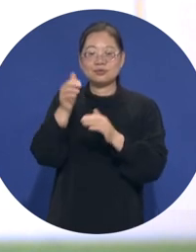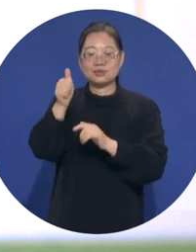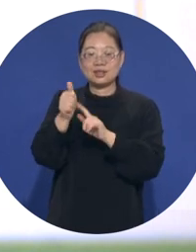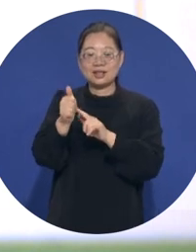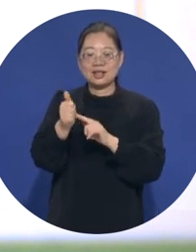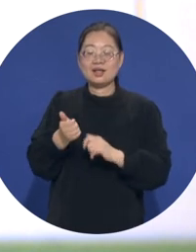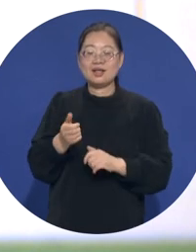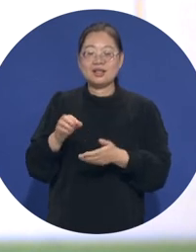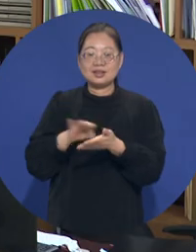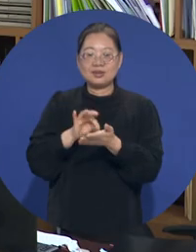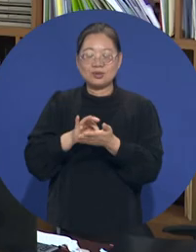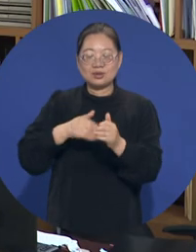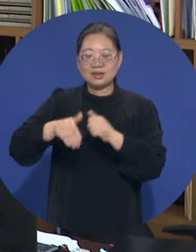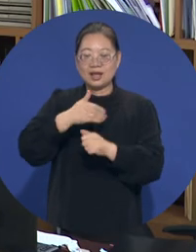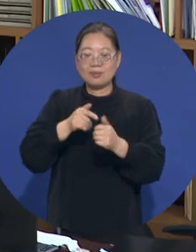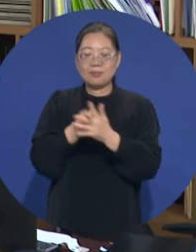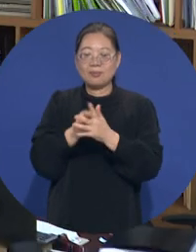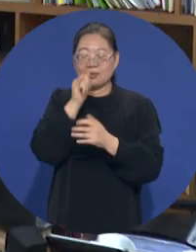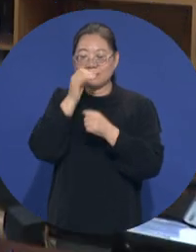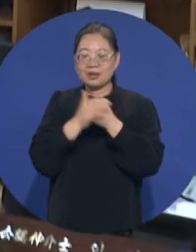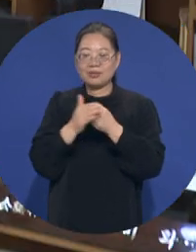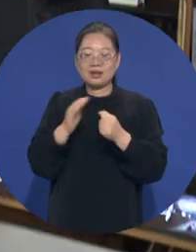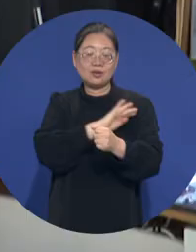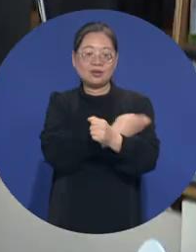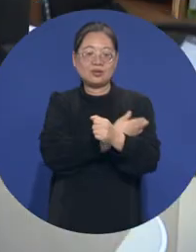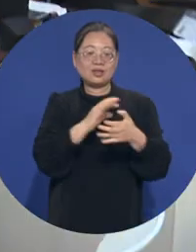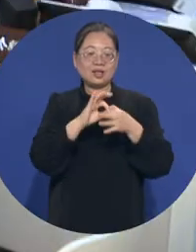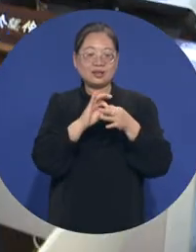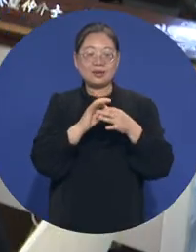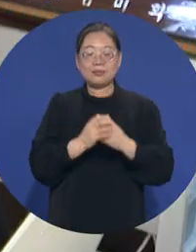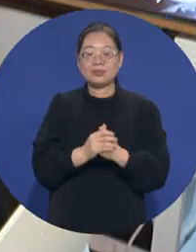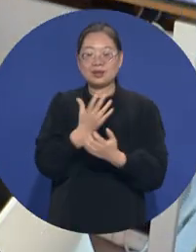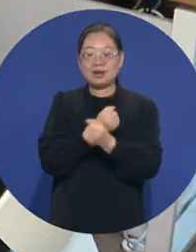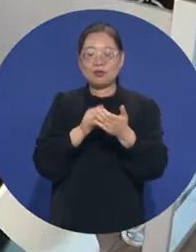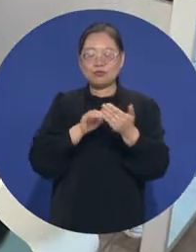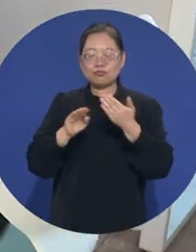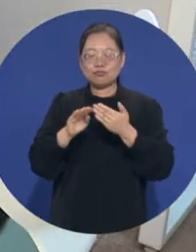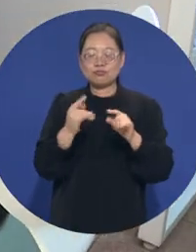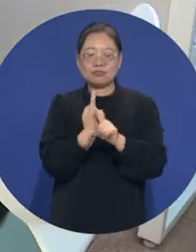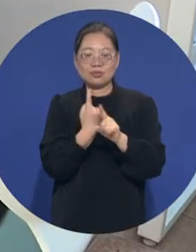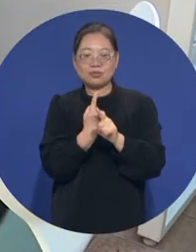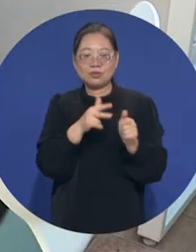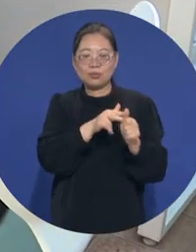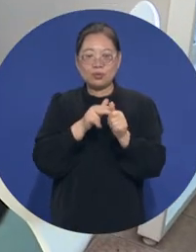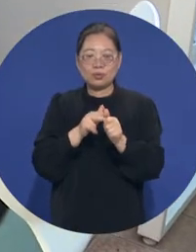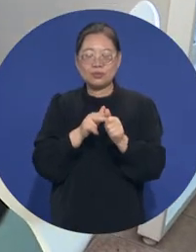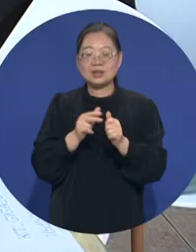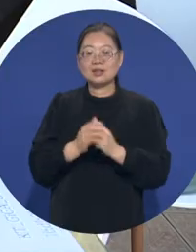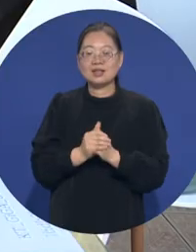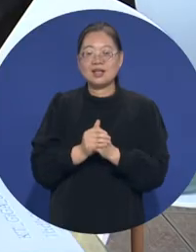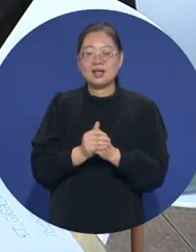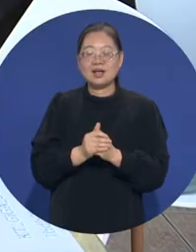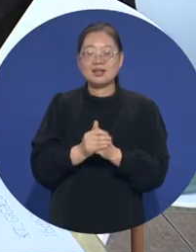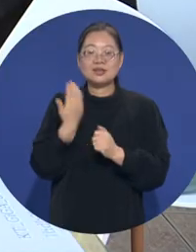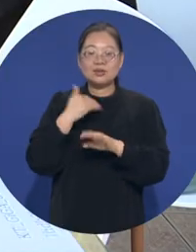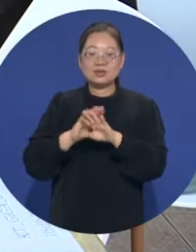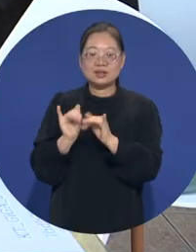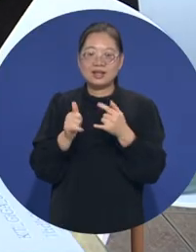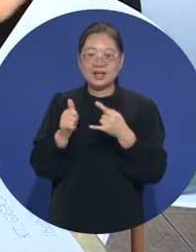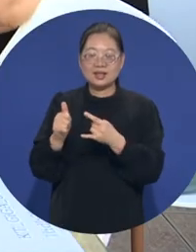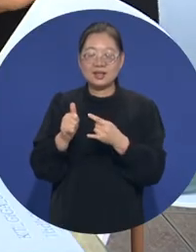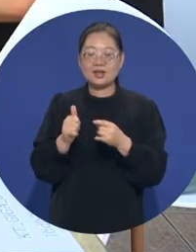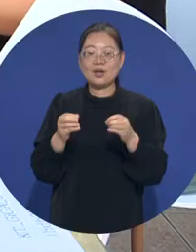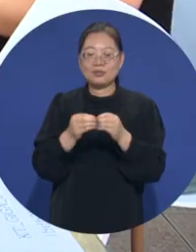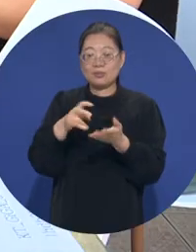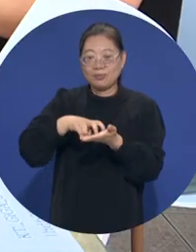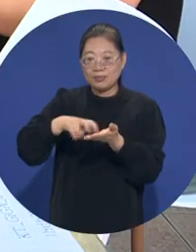알 수가 있으니까. 특히 권리관계 등 계약 후 변동되는 정보들을 임차인에게 문자로 알려주는 서비스가 큰